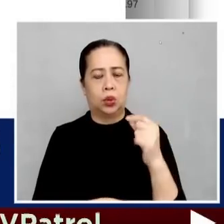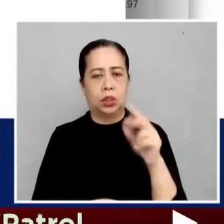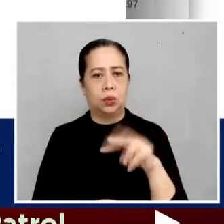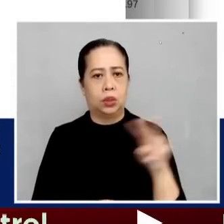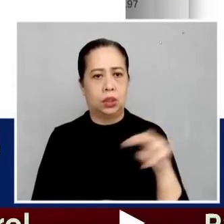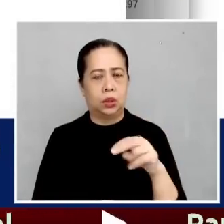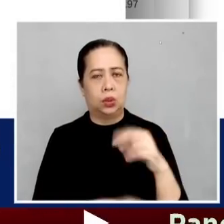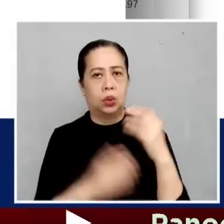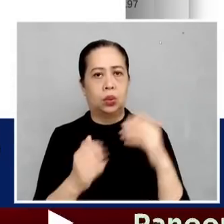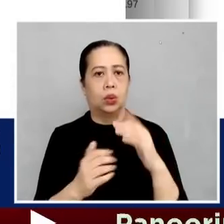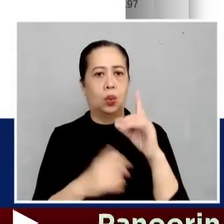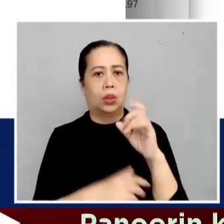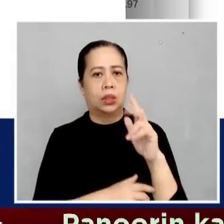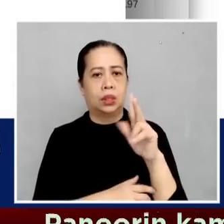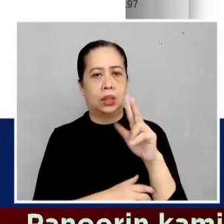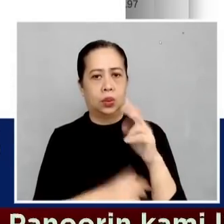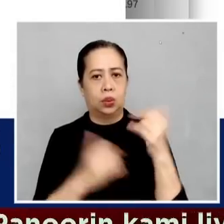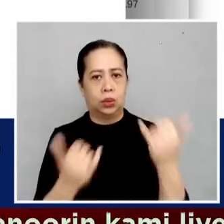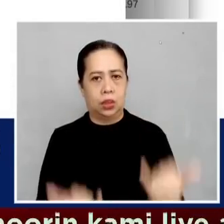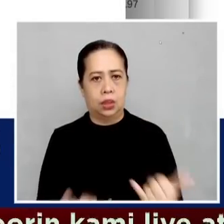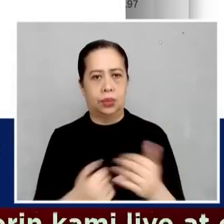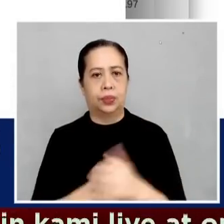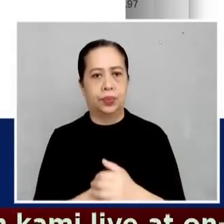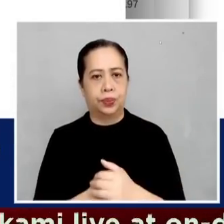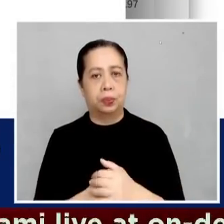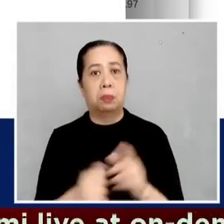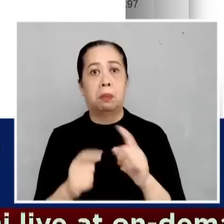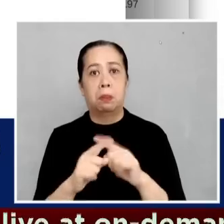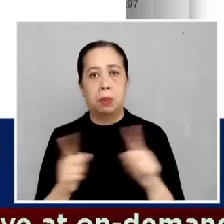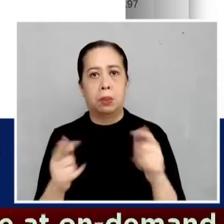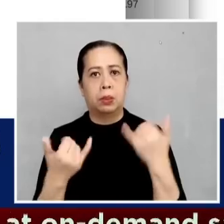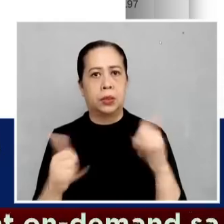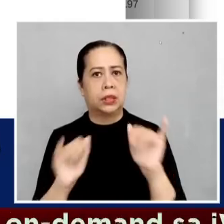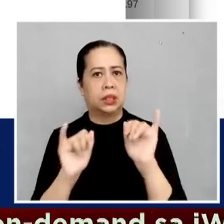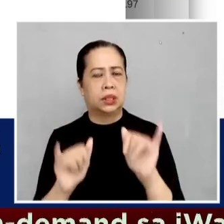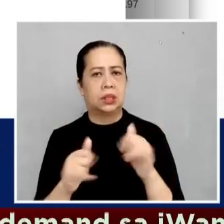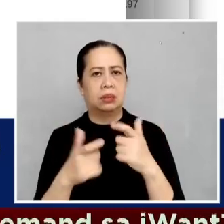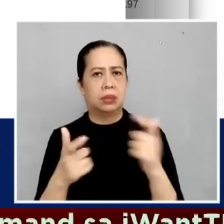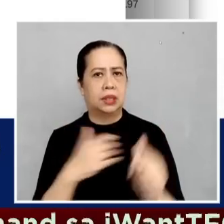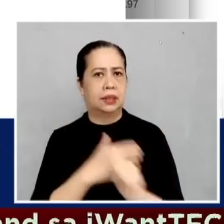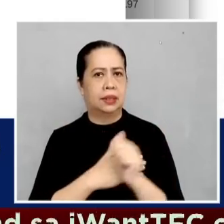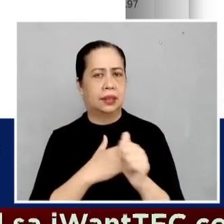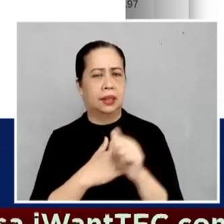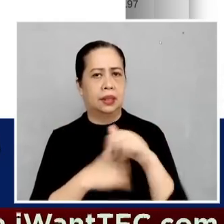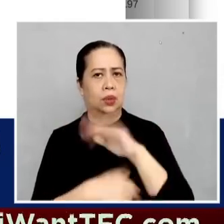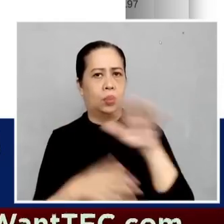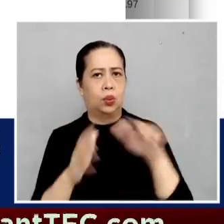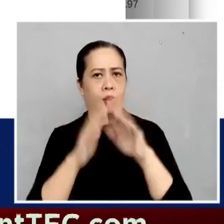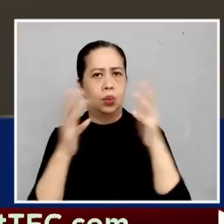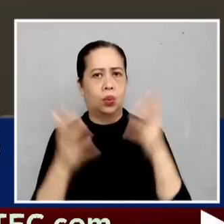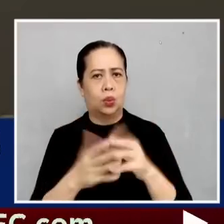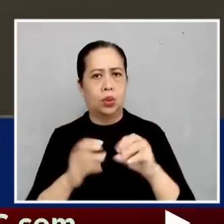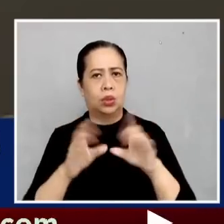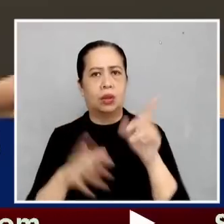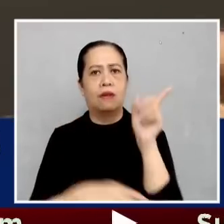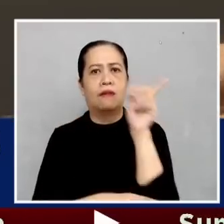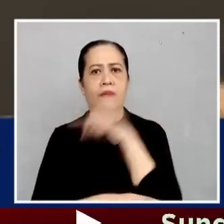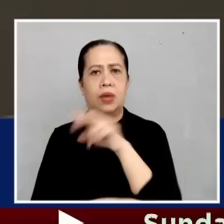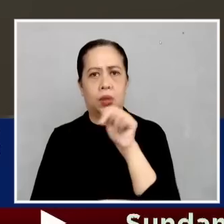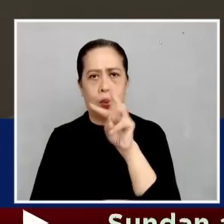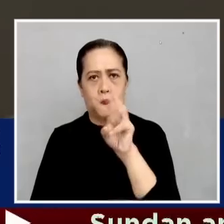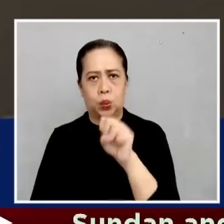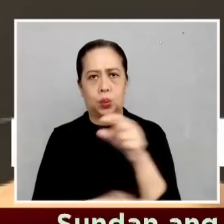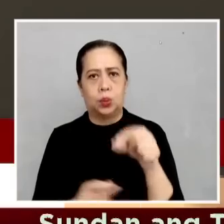nasa 132 na ito ngayon. Pero nananatiling malaking banta sa buong mundo ang paglaganap ng fake news, lalo na